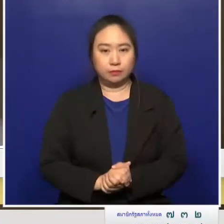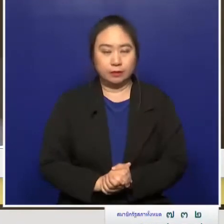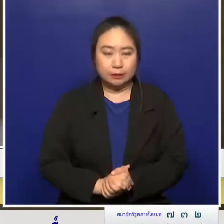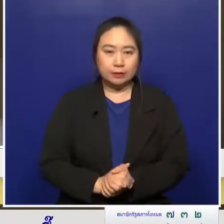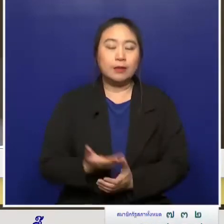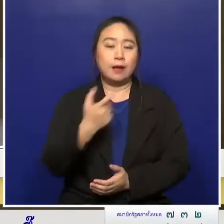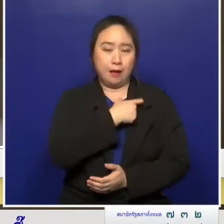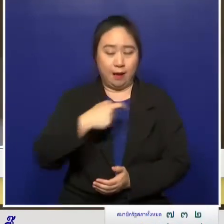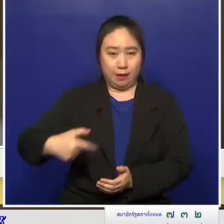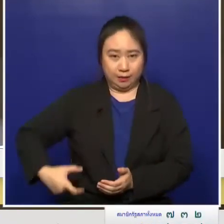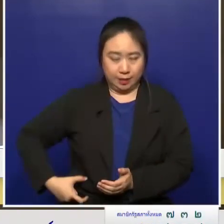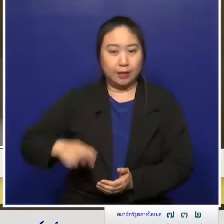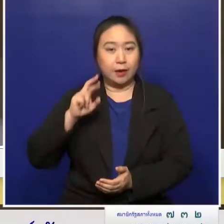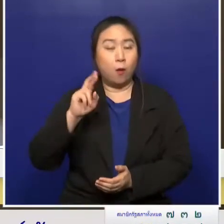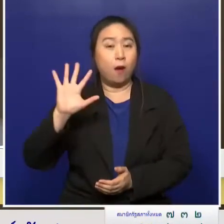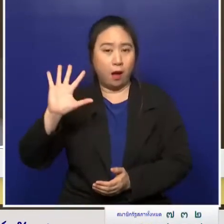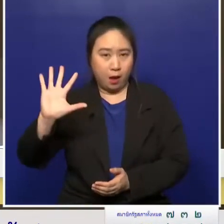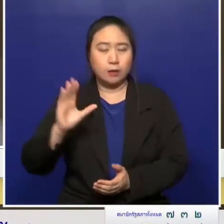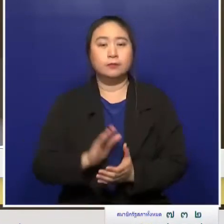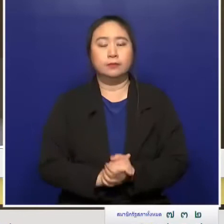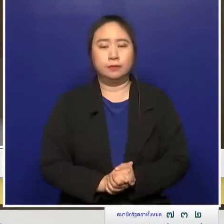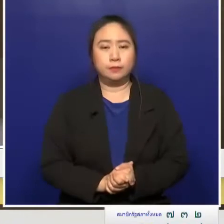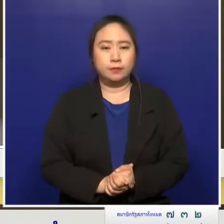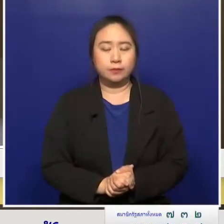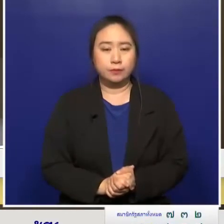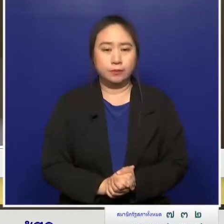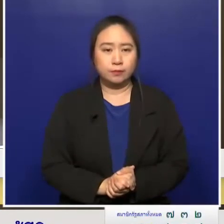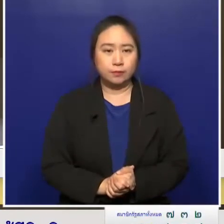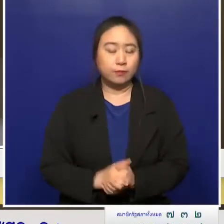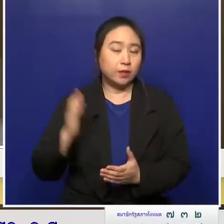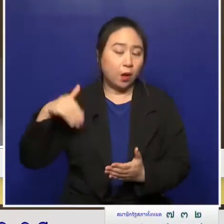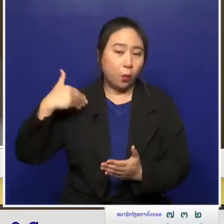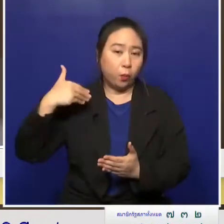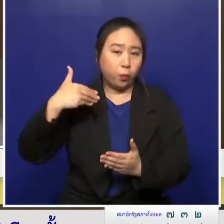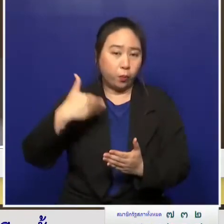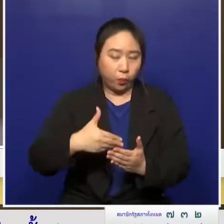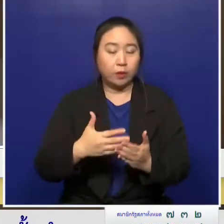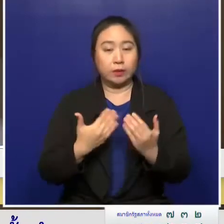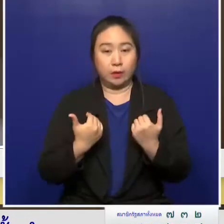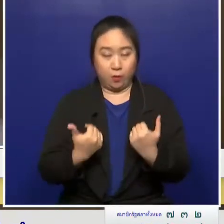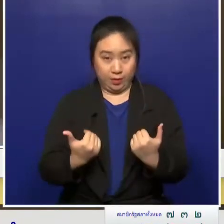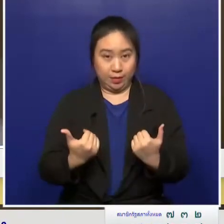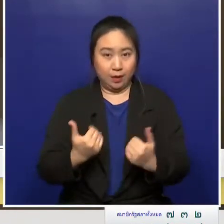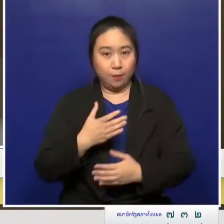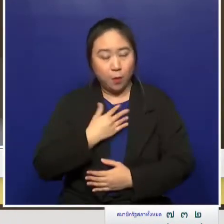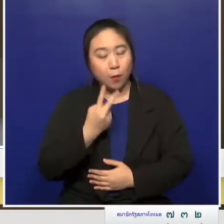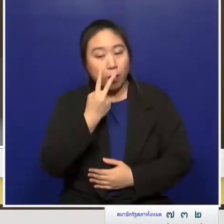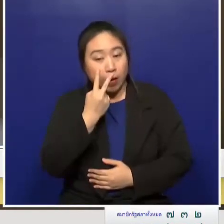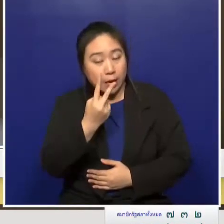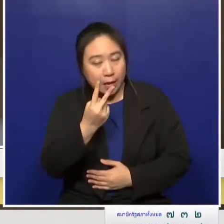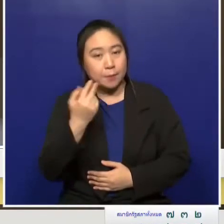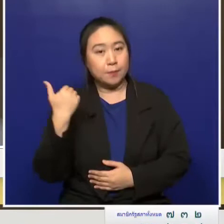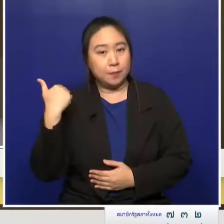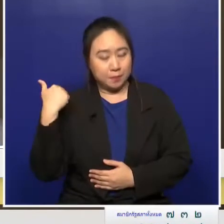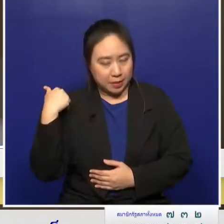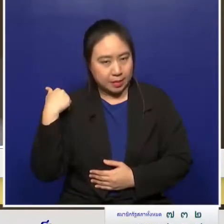พระปิยมหาราชณปัจจุบันสมัยผมก็เห็นว่ามีการริเริ่มการ